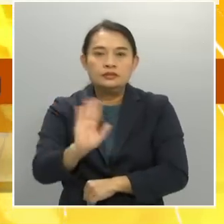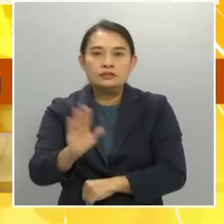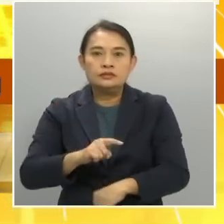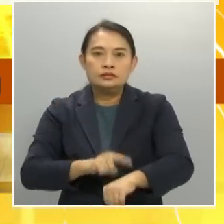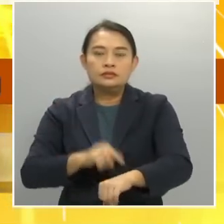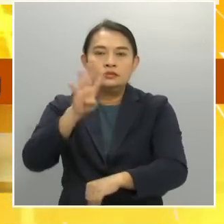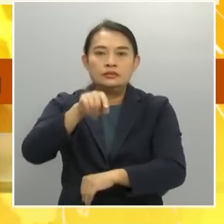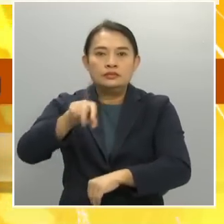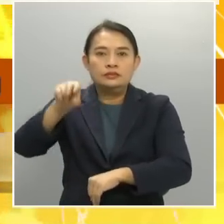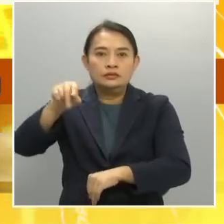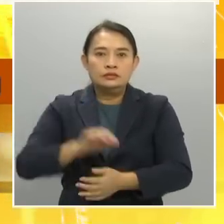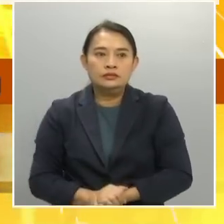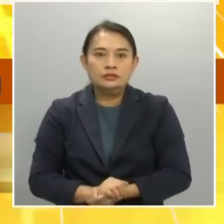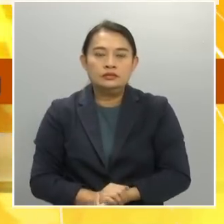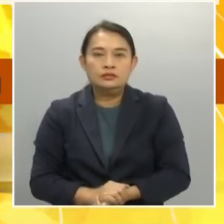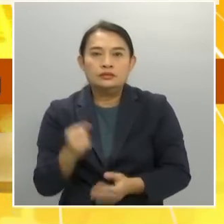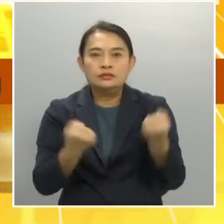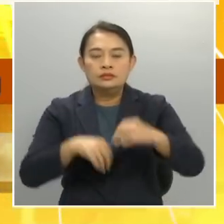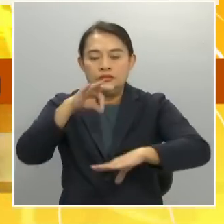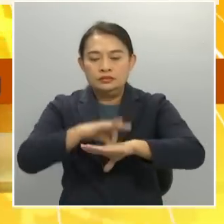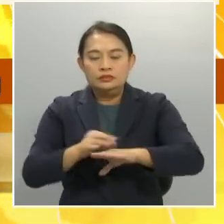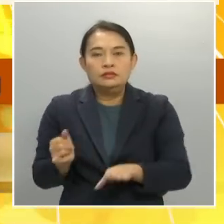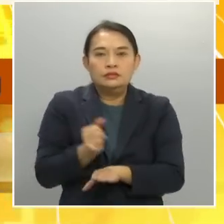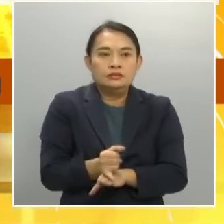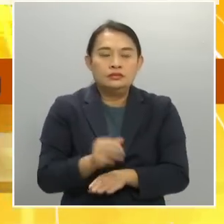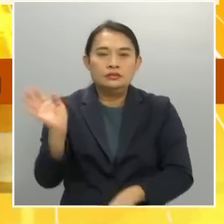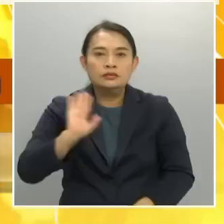ตำแหน่งไม่ได้อีกหรอไม่ได้ค่ะ